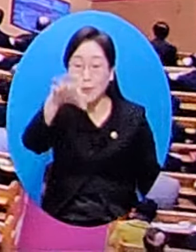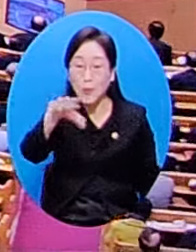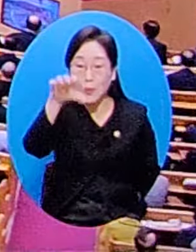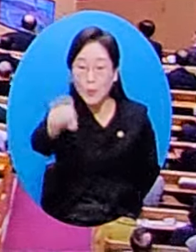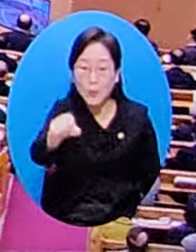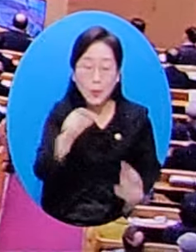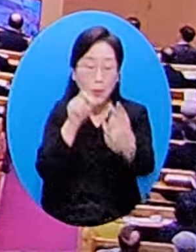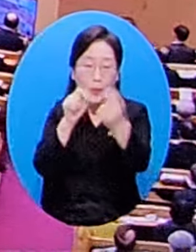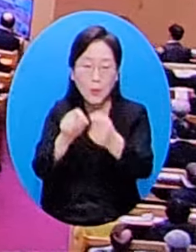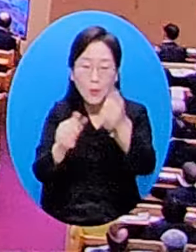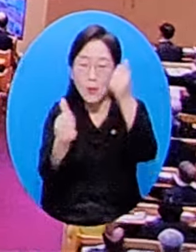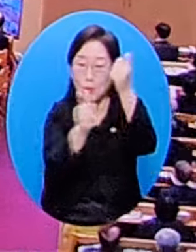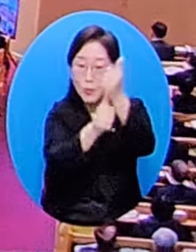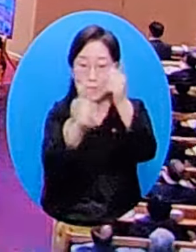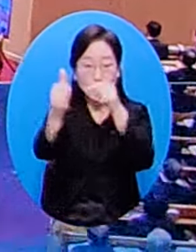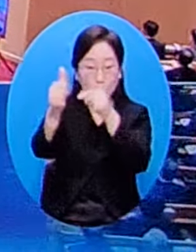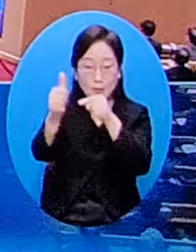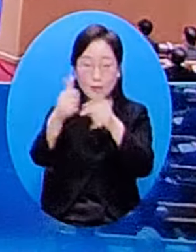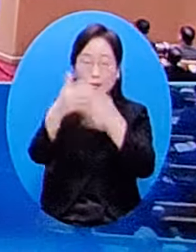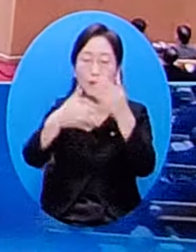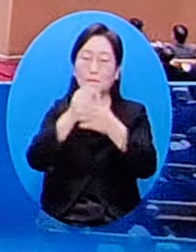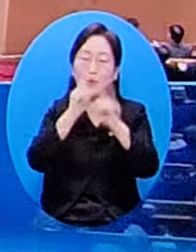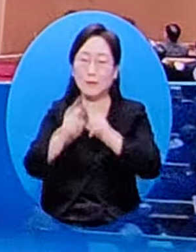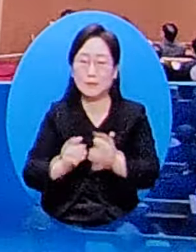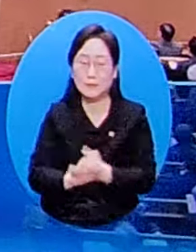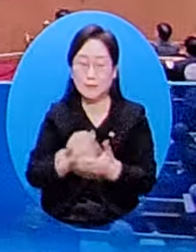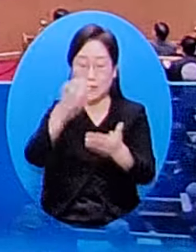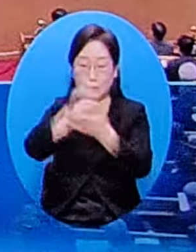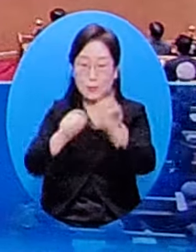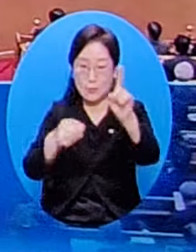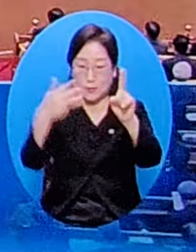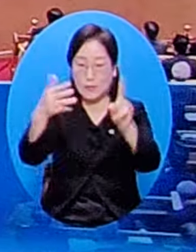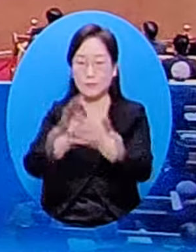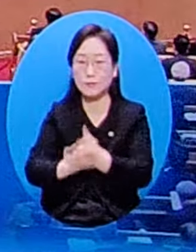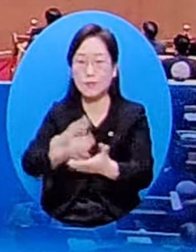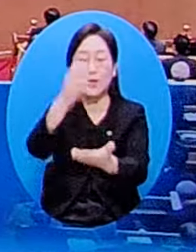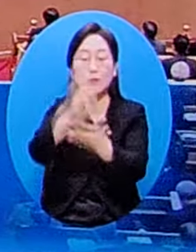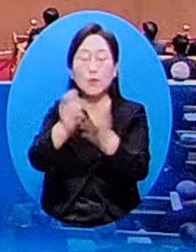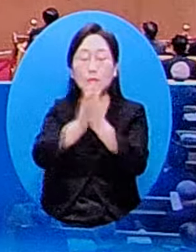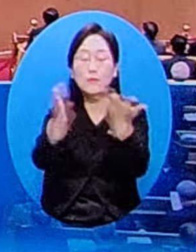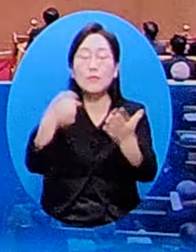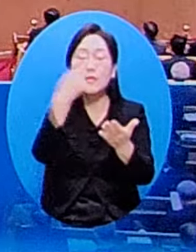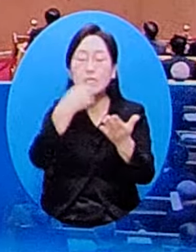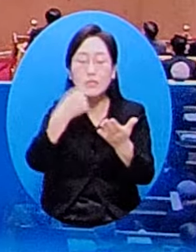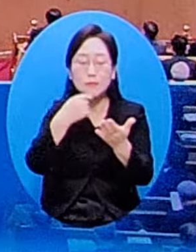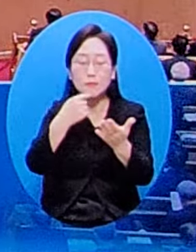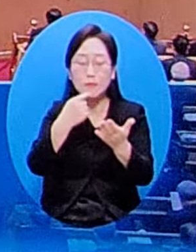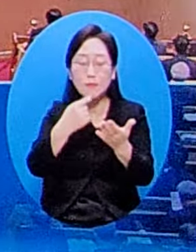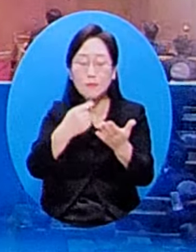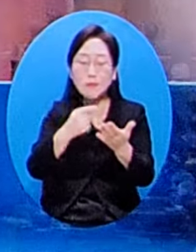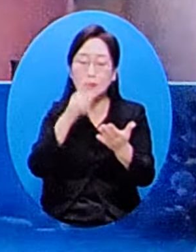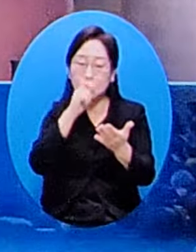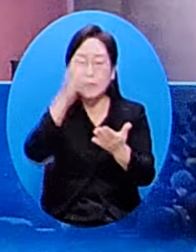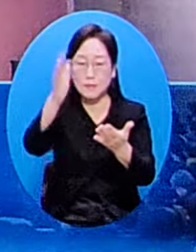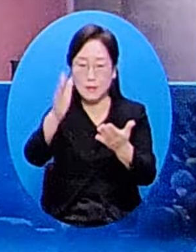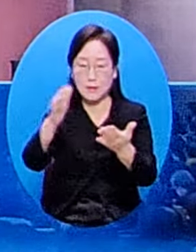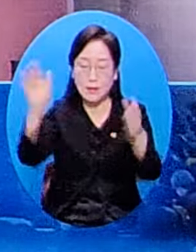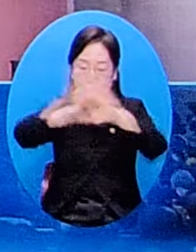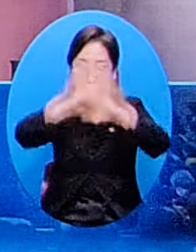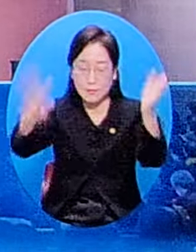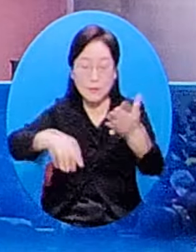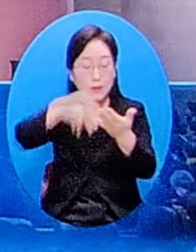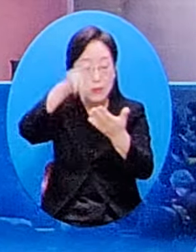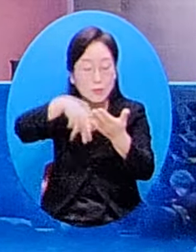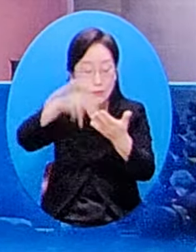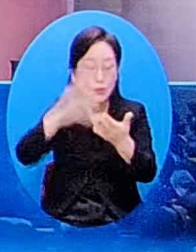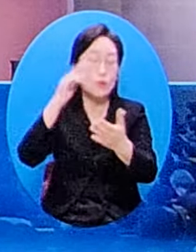주신 하나님의 말씀입니다. 여호수아서 1장 8절입니다. 이 율법책을 내 입에서 떠나지 말게 하며 취하러 그것을